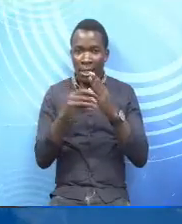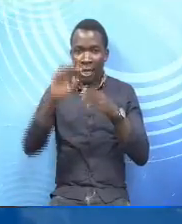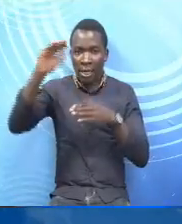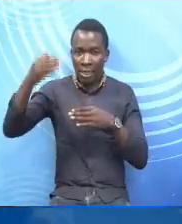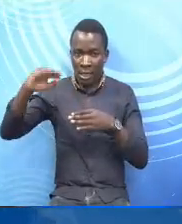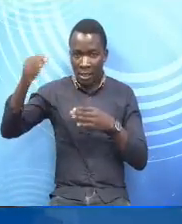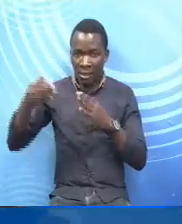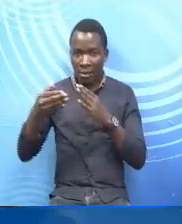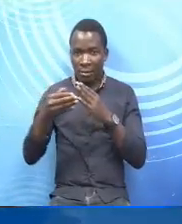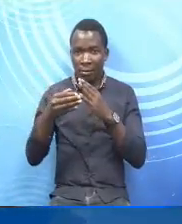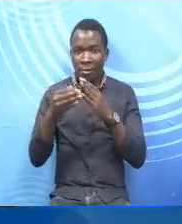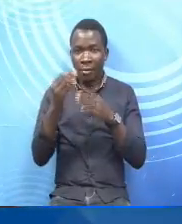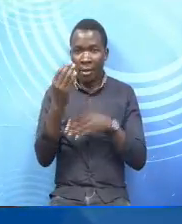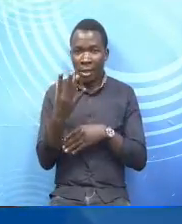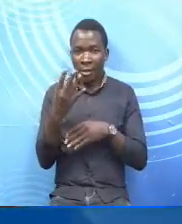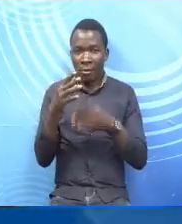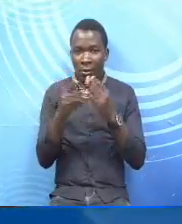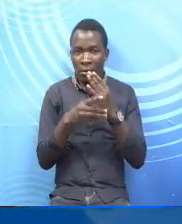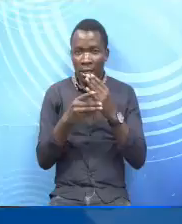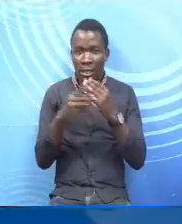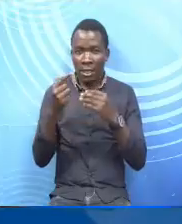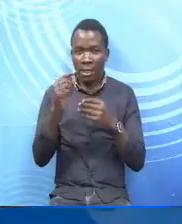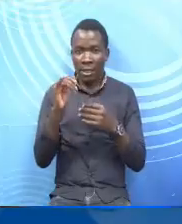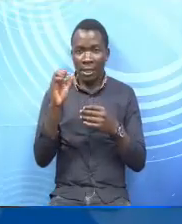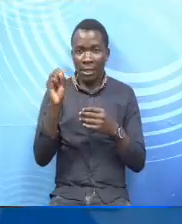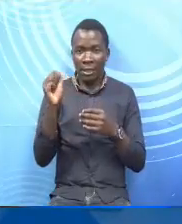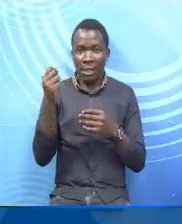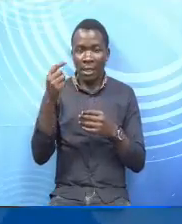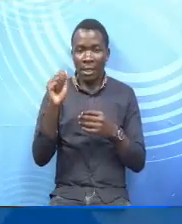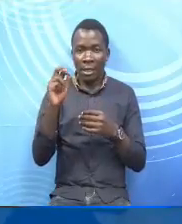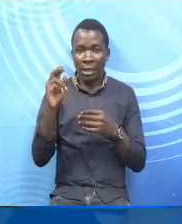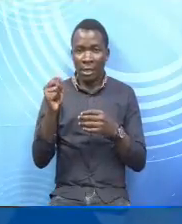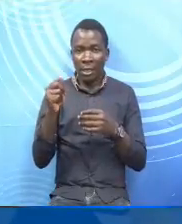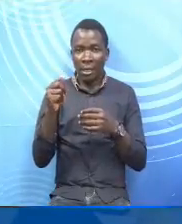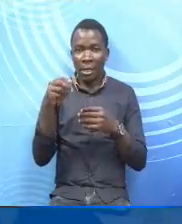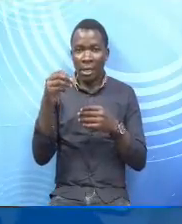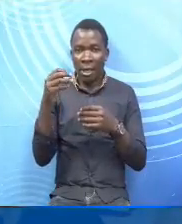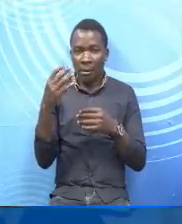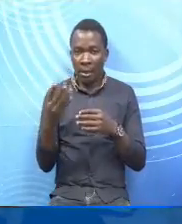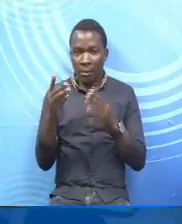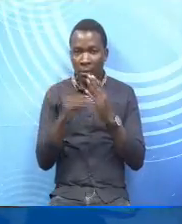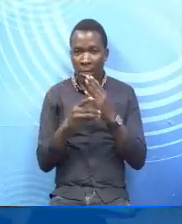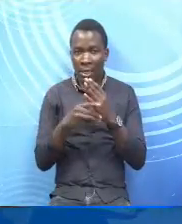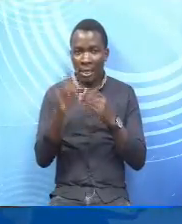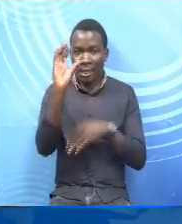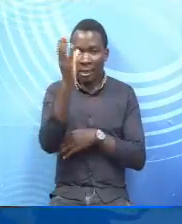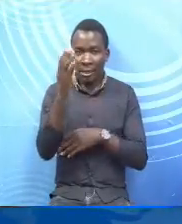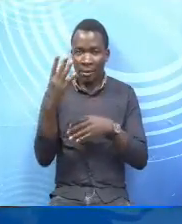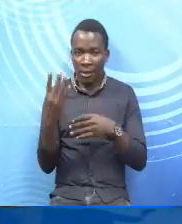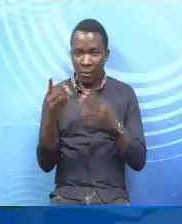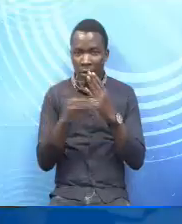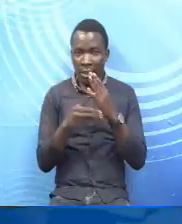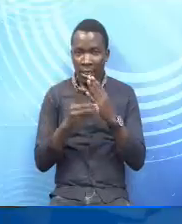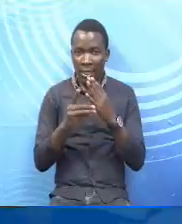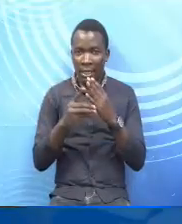karere ka Gisagara, 5 bo mu karere ka Ruhango, 4 bo mu karere ka Rusizi, 4 bo mu karere ka Burera, 4 bo